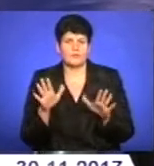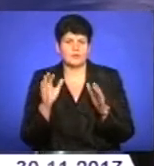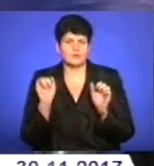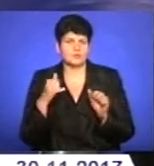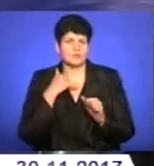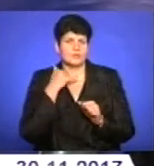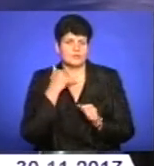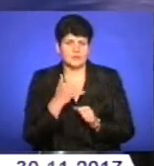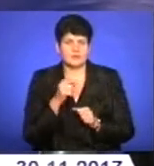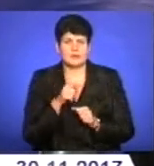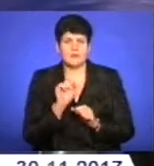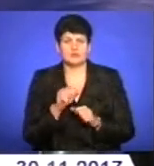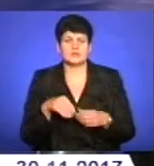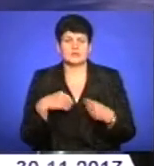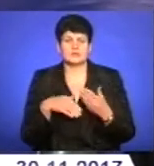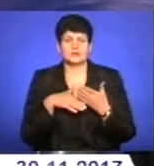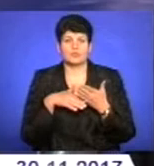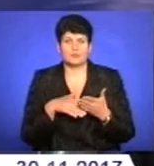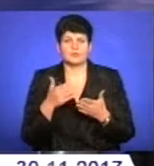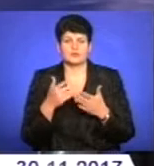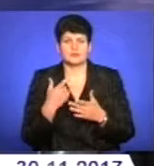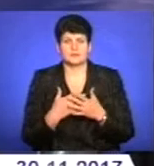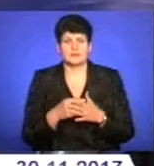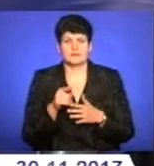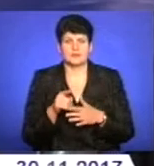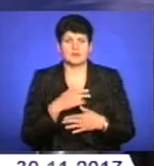і там можуть надати допомогу, якщо ви, наприклад, не